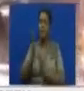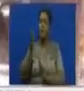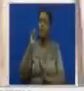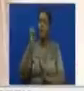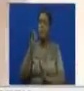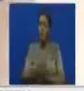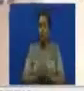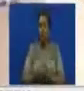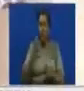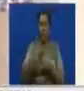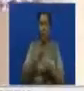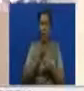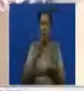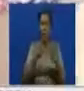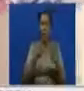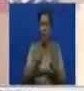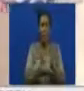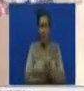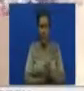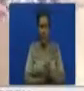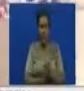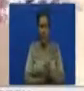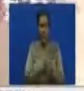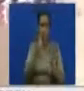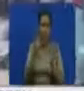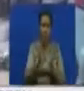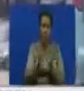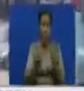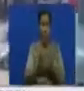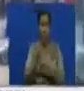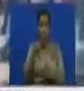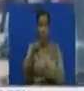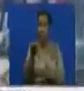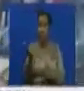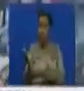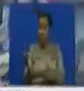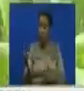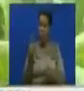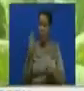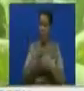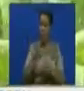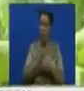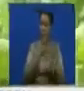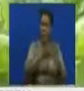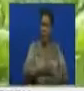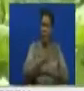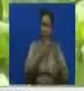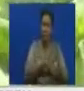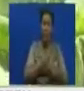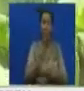kiuchumi na kijamii, na hii ni kutokana na wananchi wa eneo hilo kujishughulisha na kilimo cha tumbaku